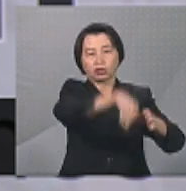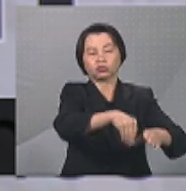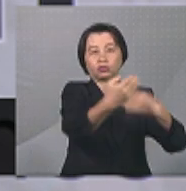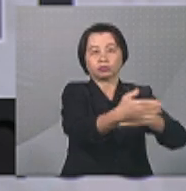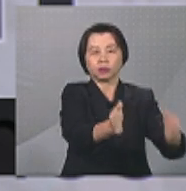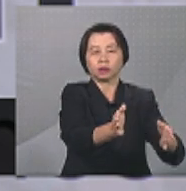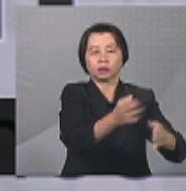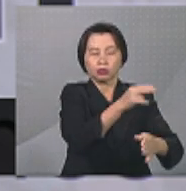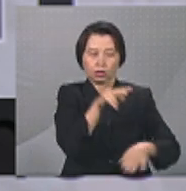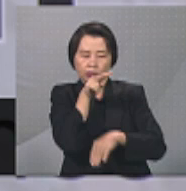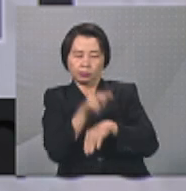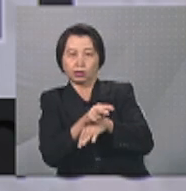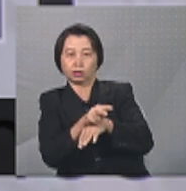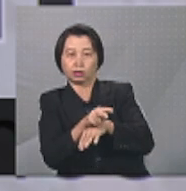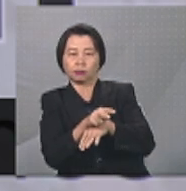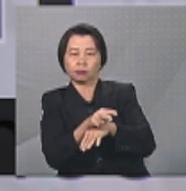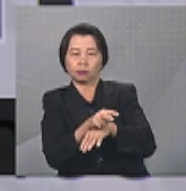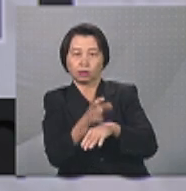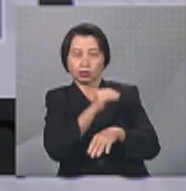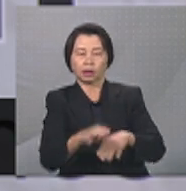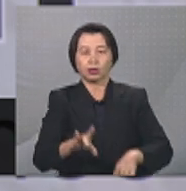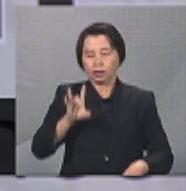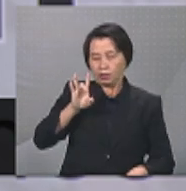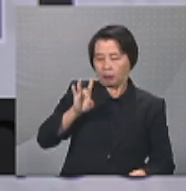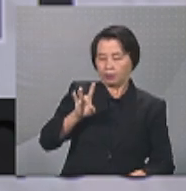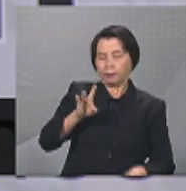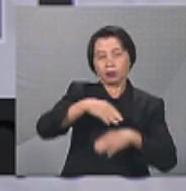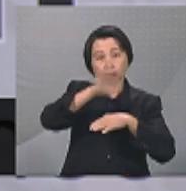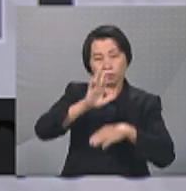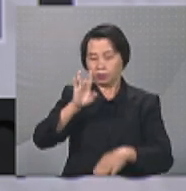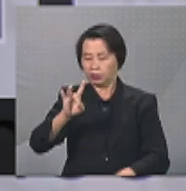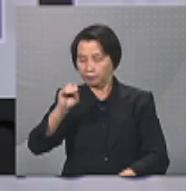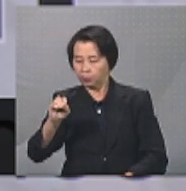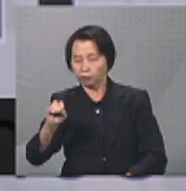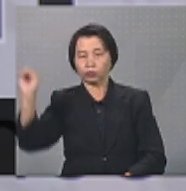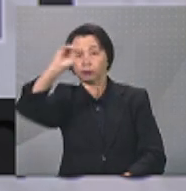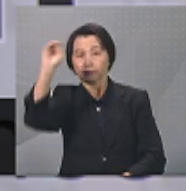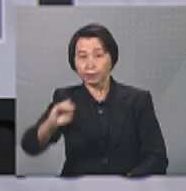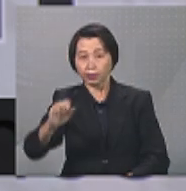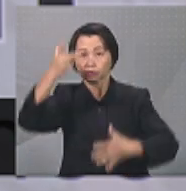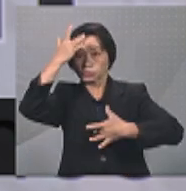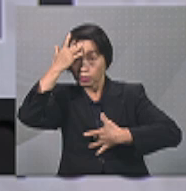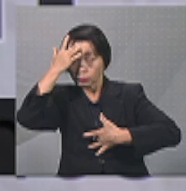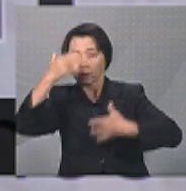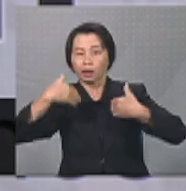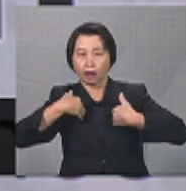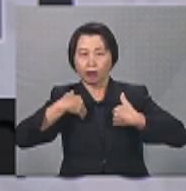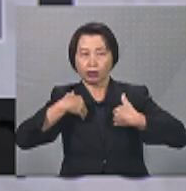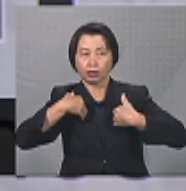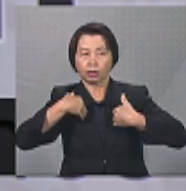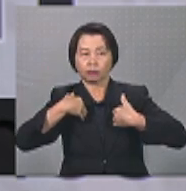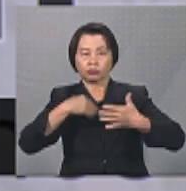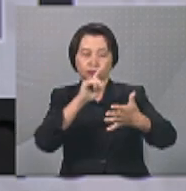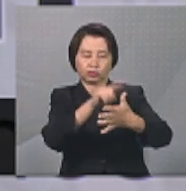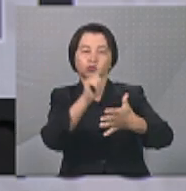dan kita akan pantau mereka. Dan 80 lebih pada 80% daripada pesakit kita adalah dalam kategori 1